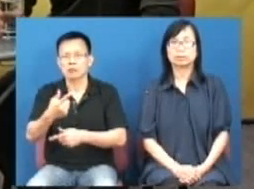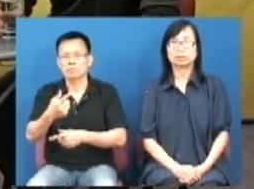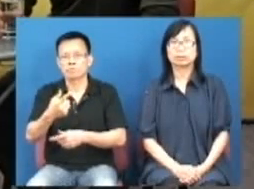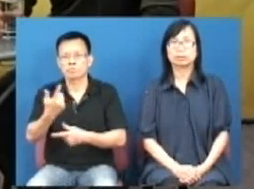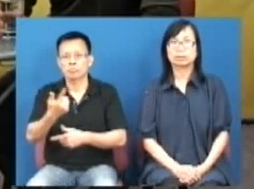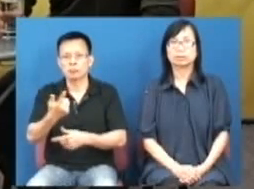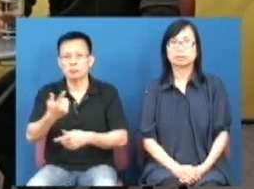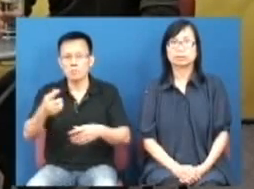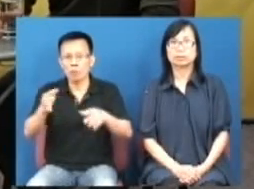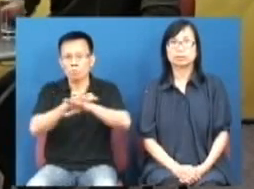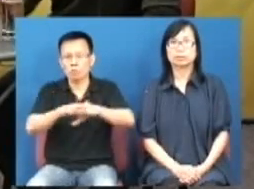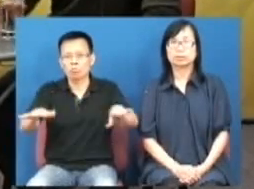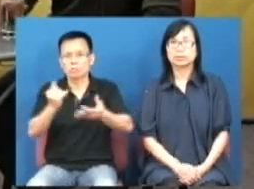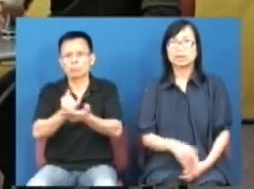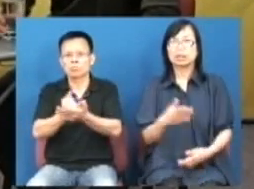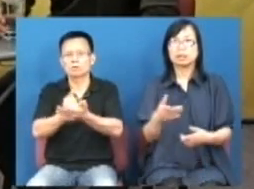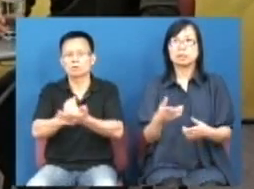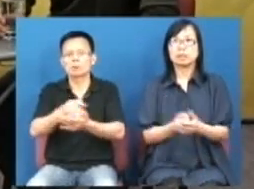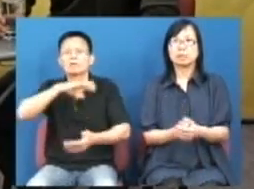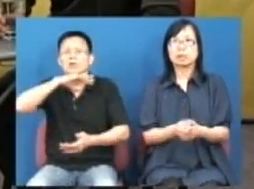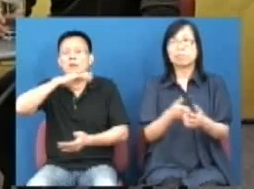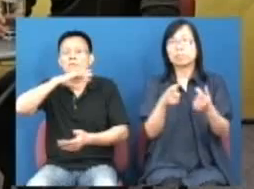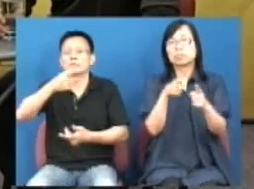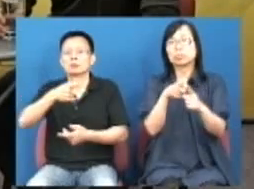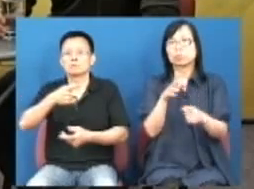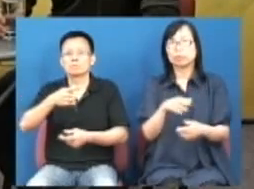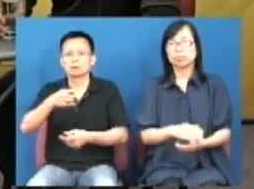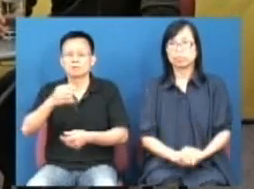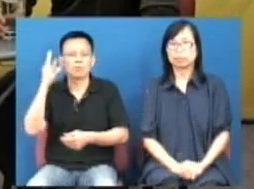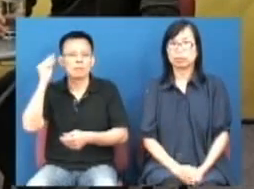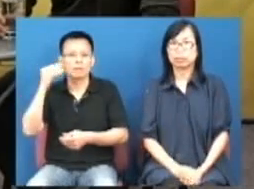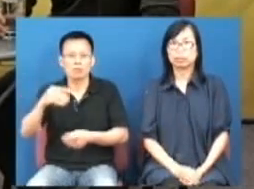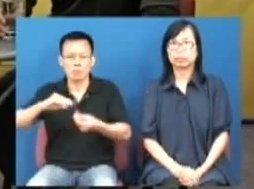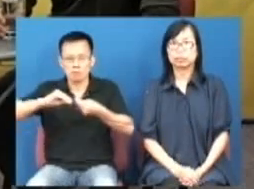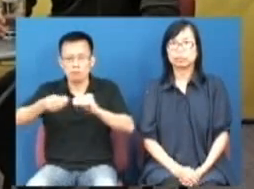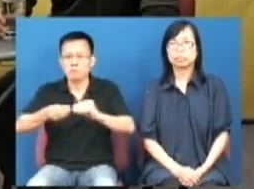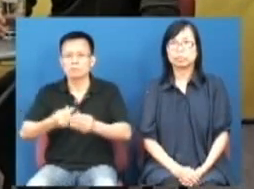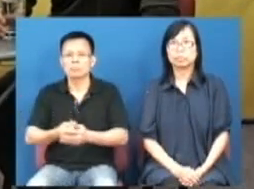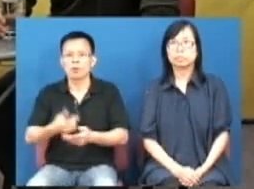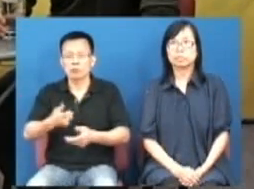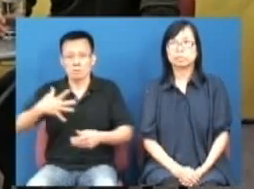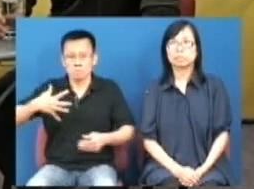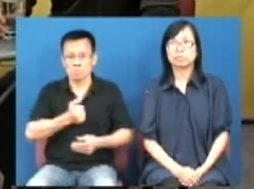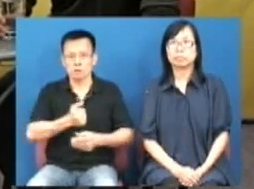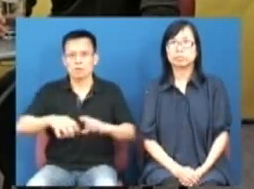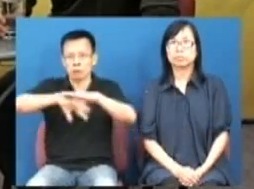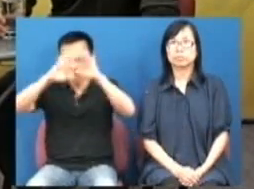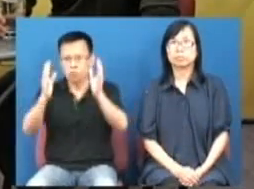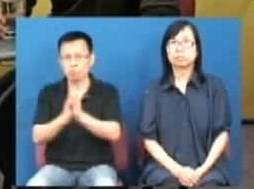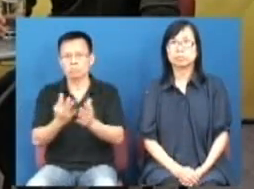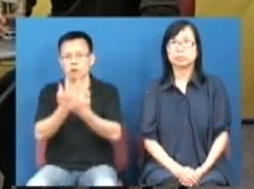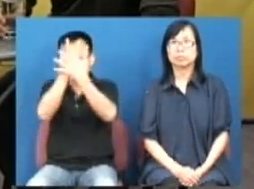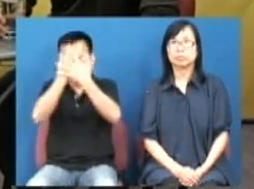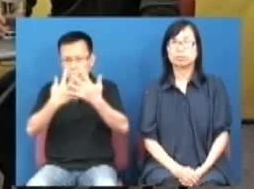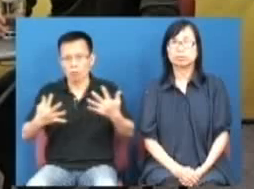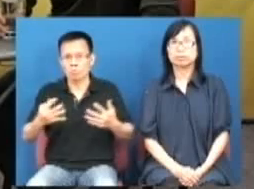去等候唱票嘅。 呢啲咪雙重標準咯。 嗱，今次咧我哋要爭取所有網上媒體，我哋都有